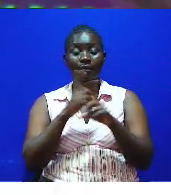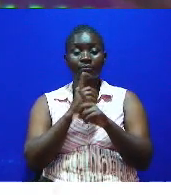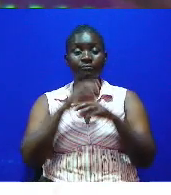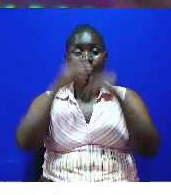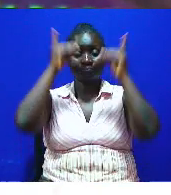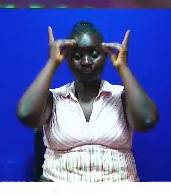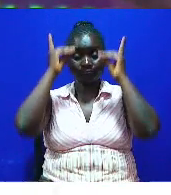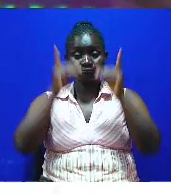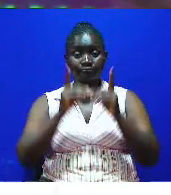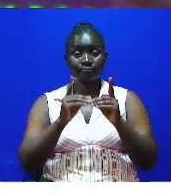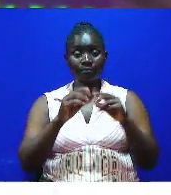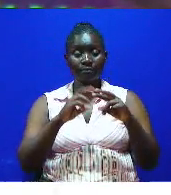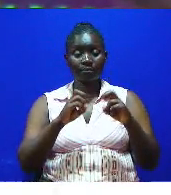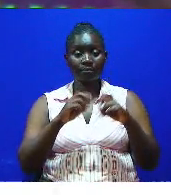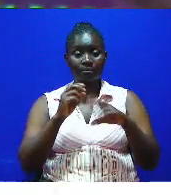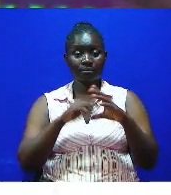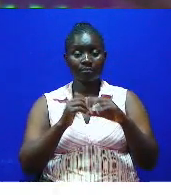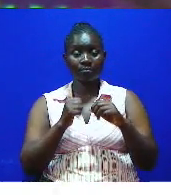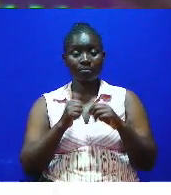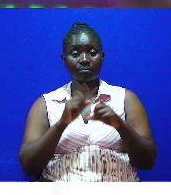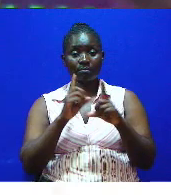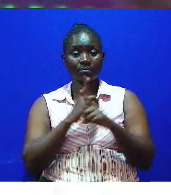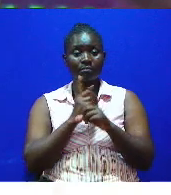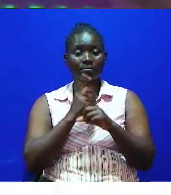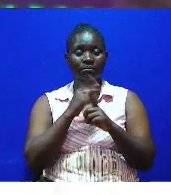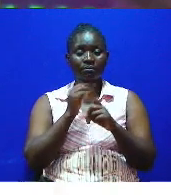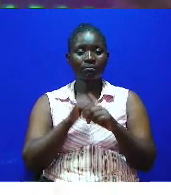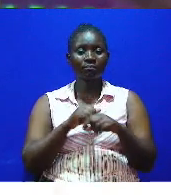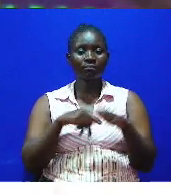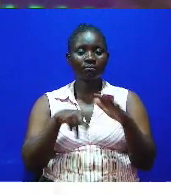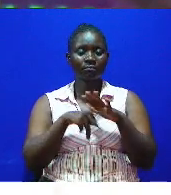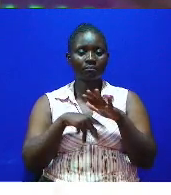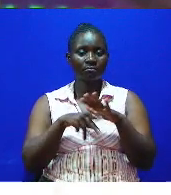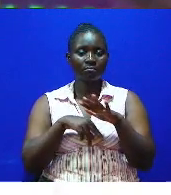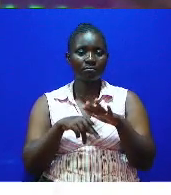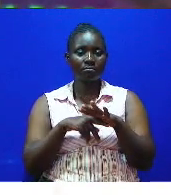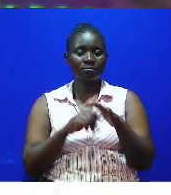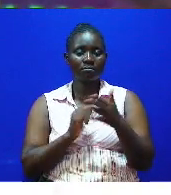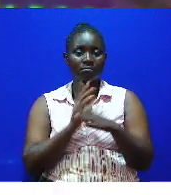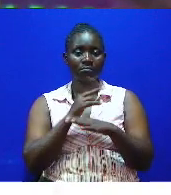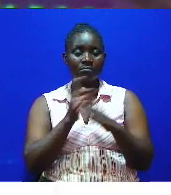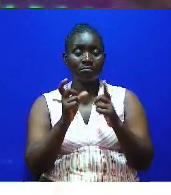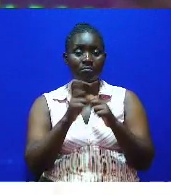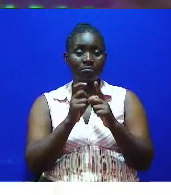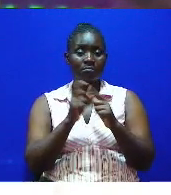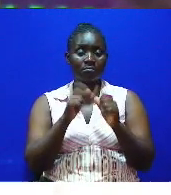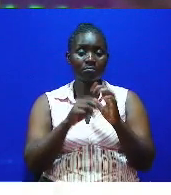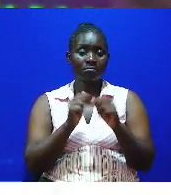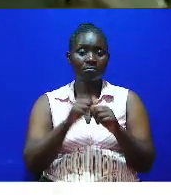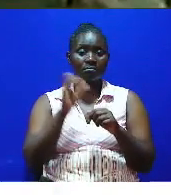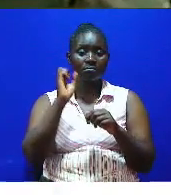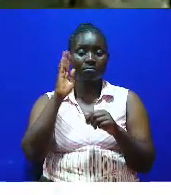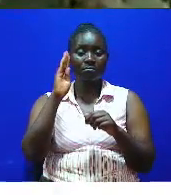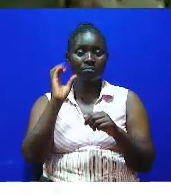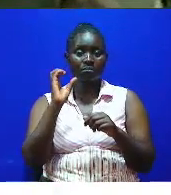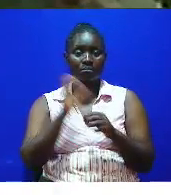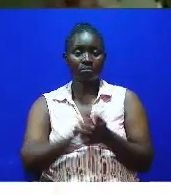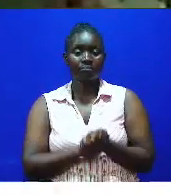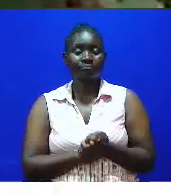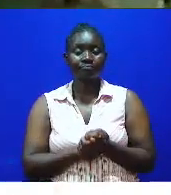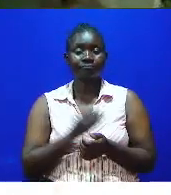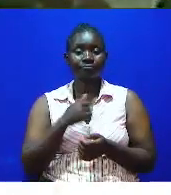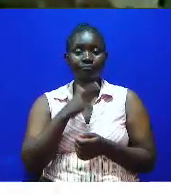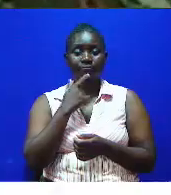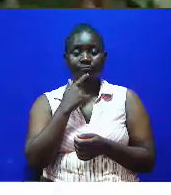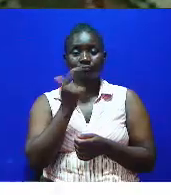abigendrete konguswa asechiskuru ochioboroso anene kubwatkana na mangana ACBC dagote bana